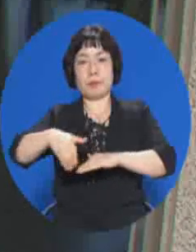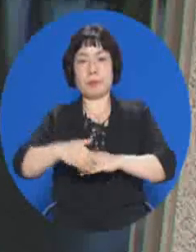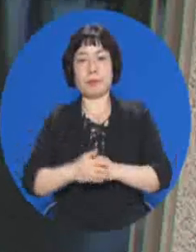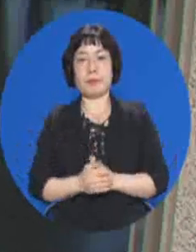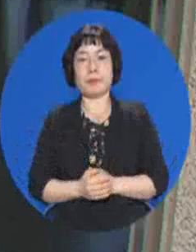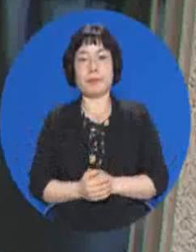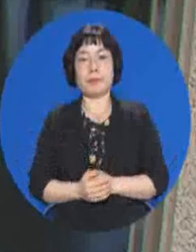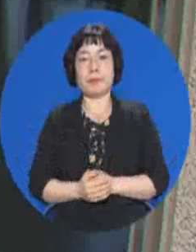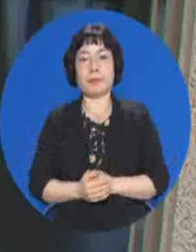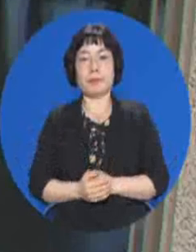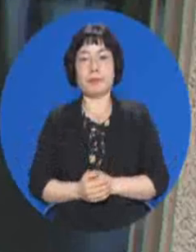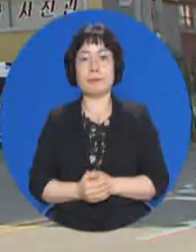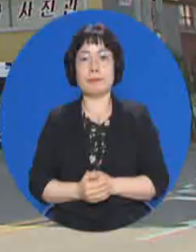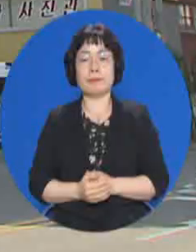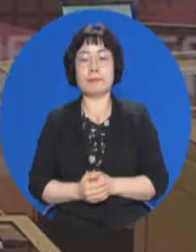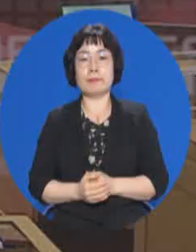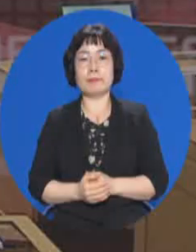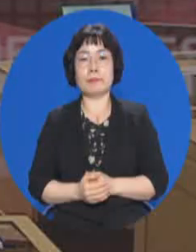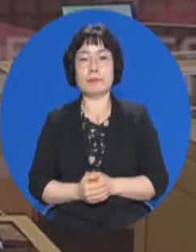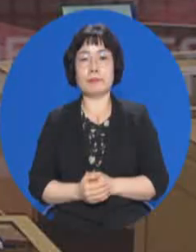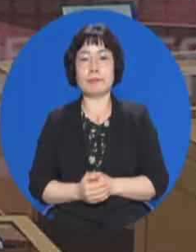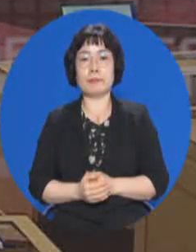설명했습니다.